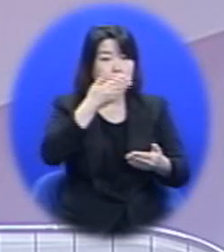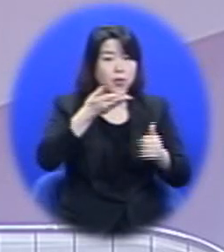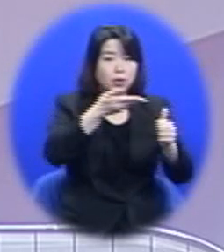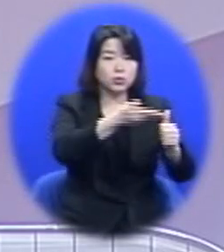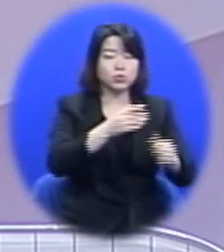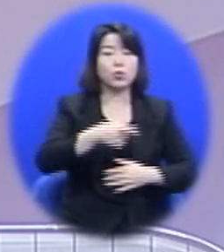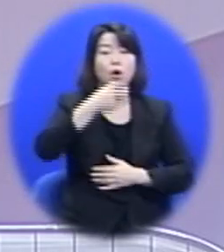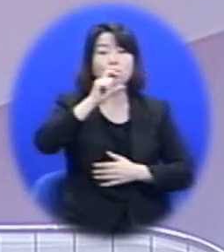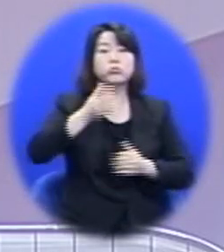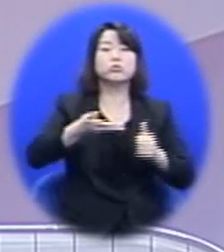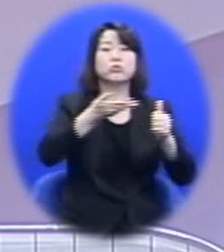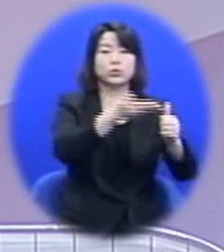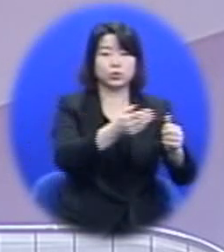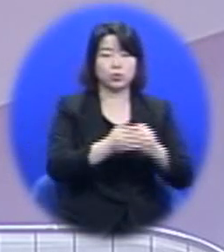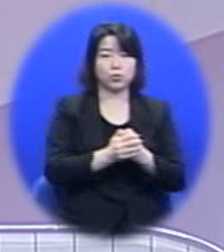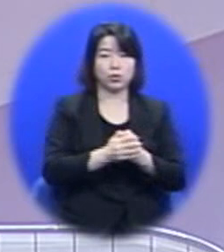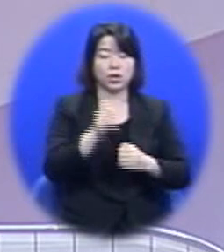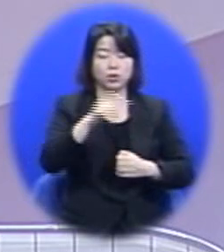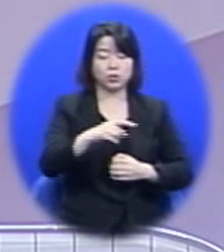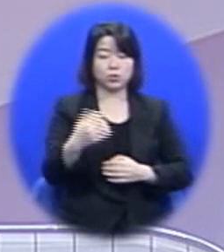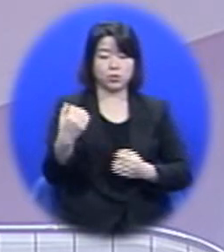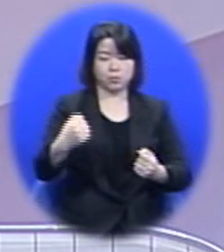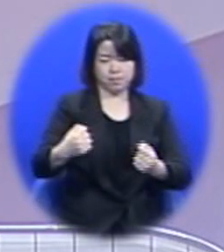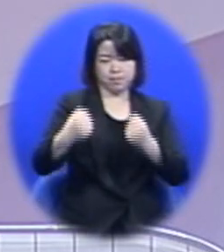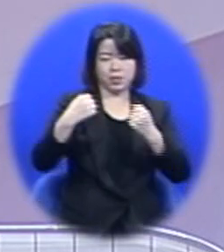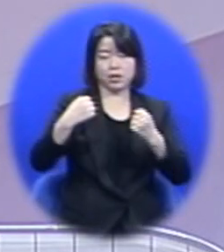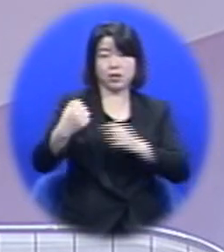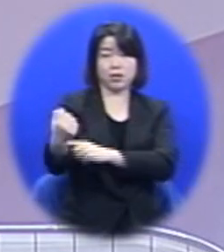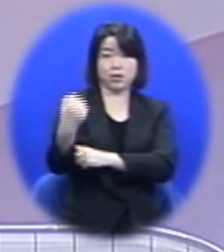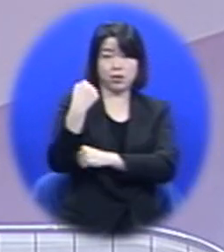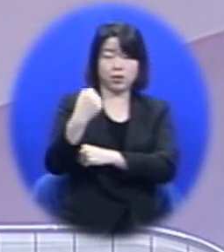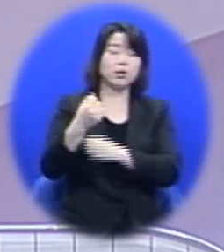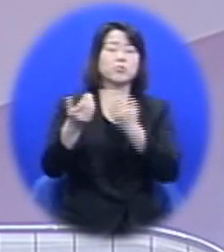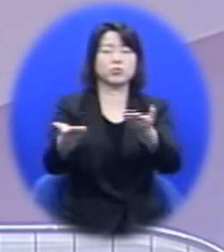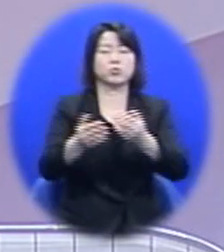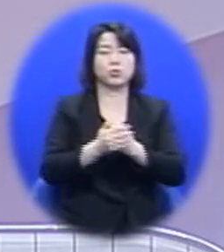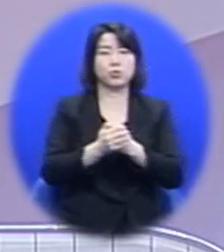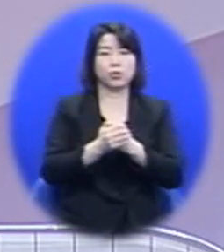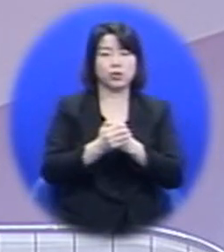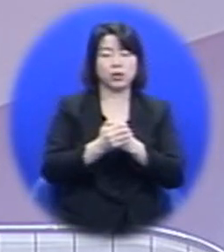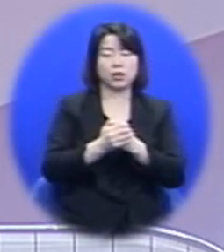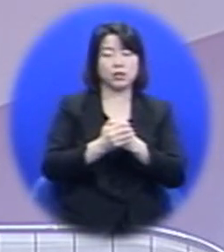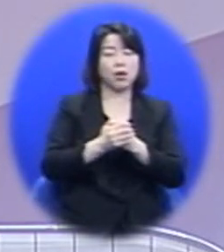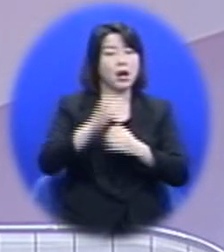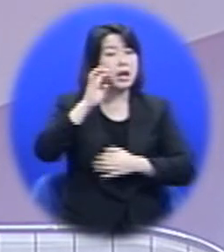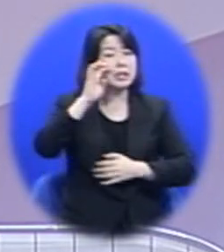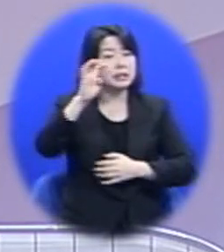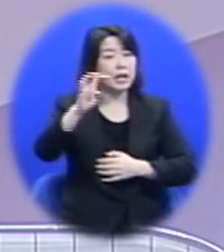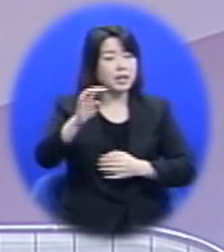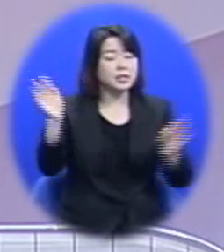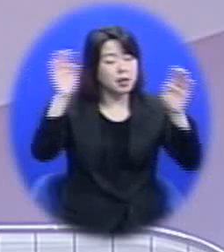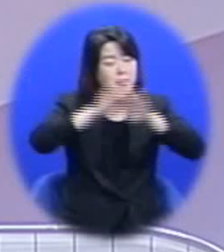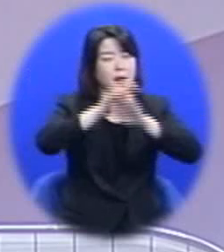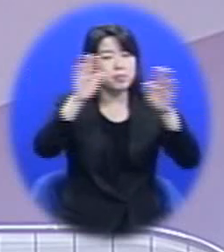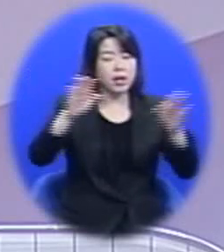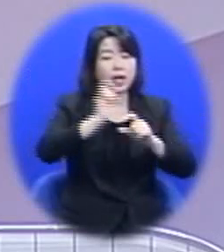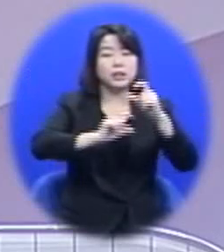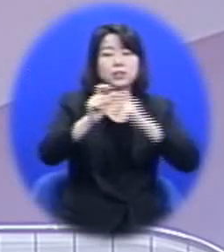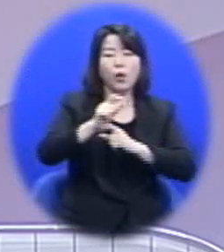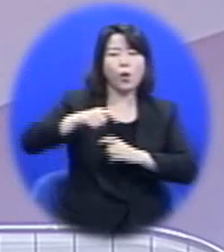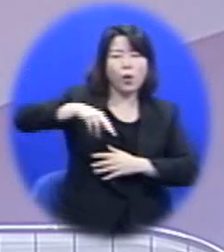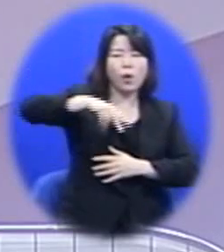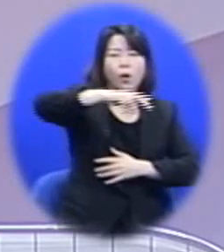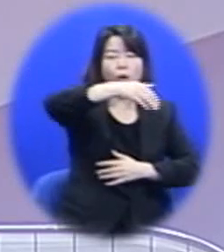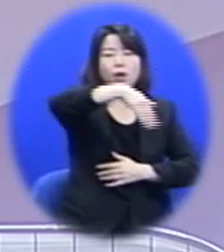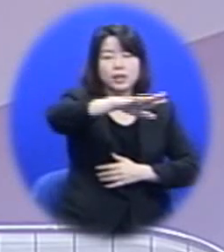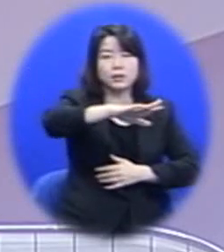먹입니다. 그리고 그가 기력을 회복하게 만들어줘요. 그리고 40주야를 더 가서 호렙산에